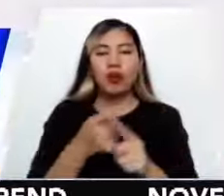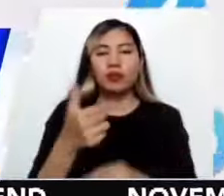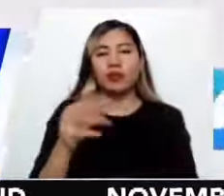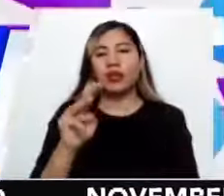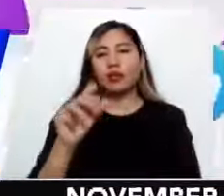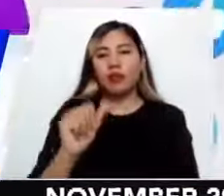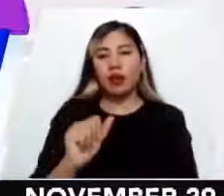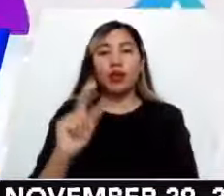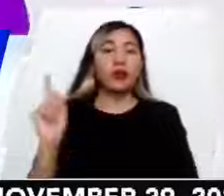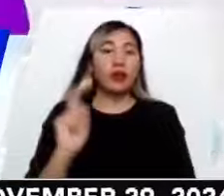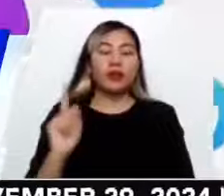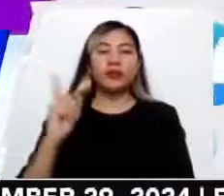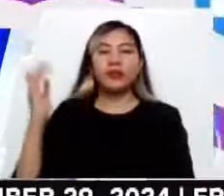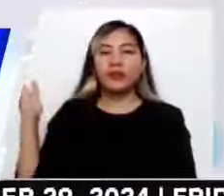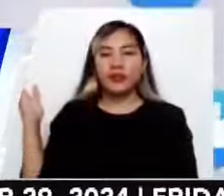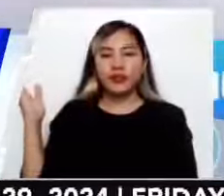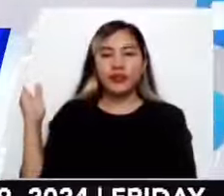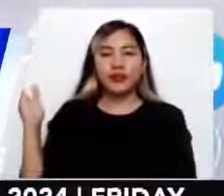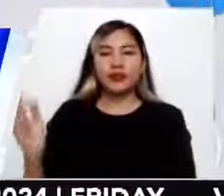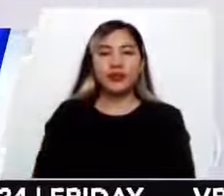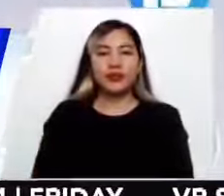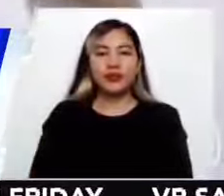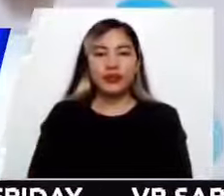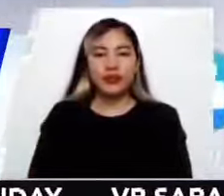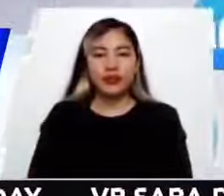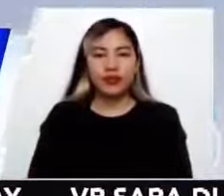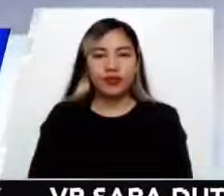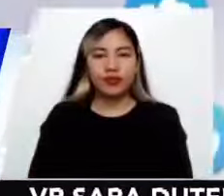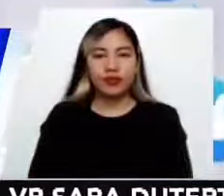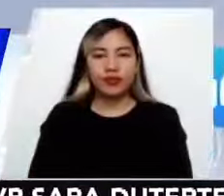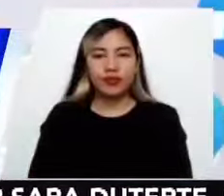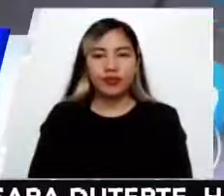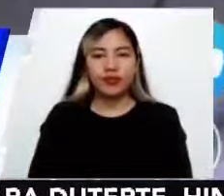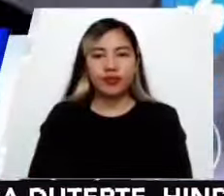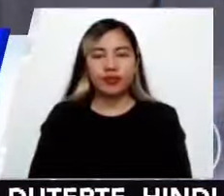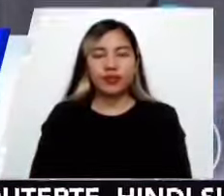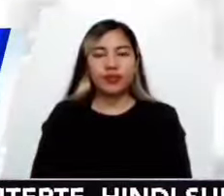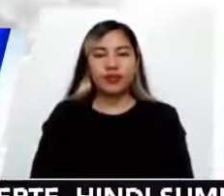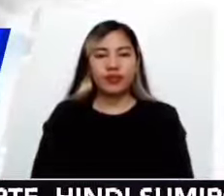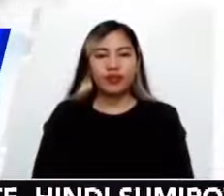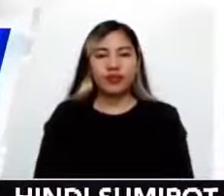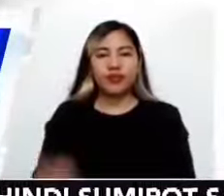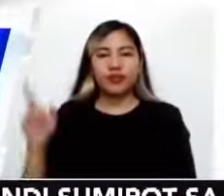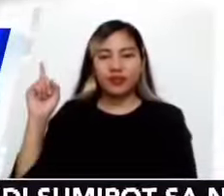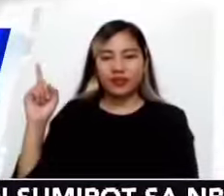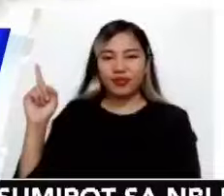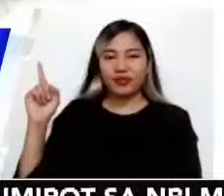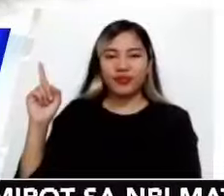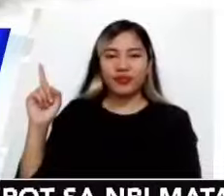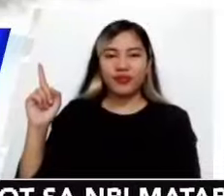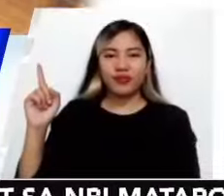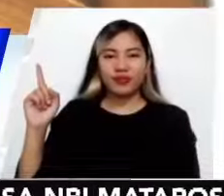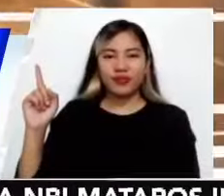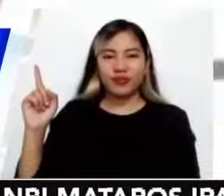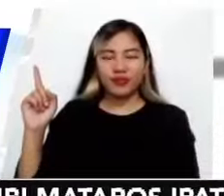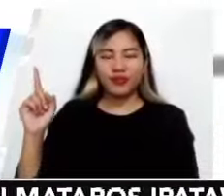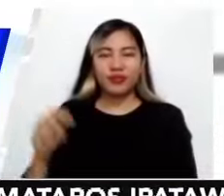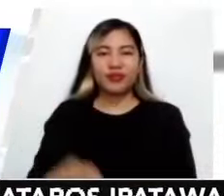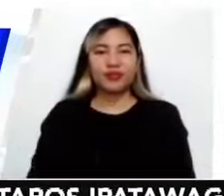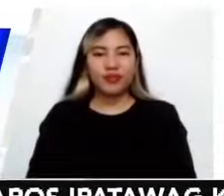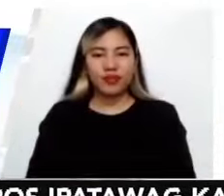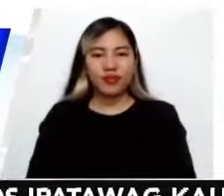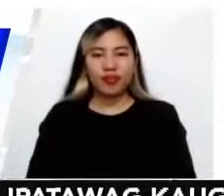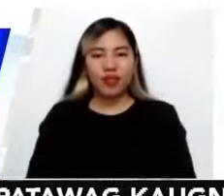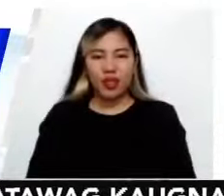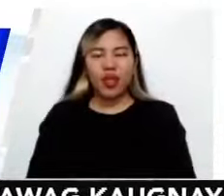Kwentong viral at hot on cam na pumupukaw sa inyo kay Sivan, alam ko yan! Yan ang GMA Public Affairs Show na